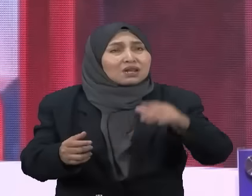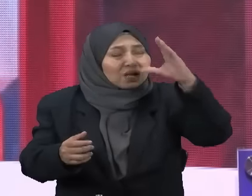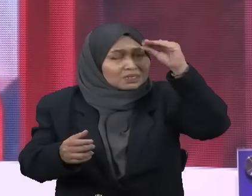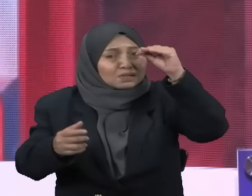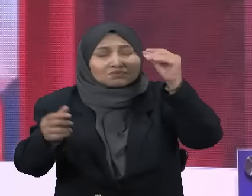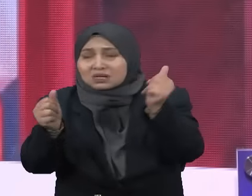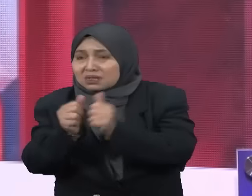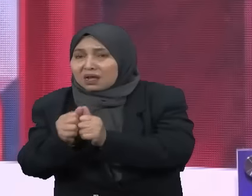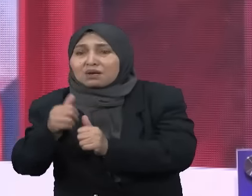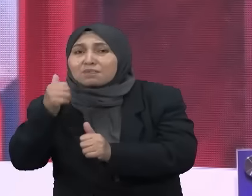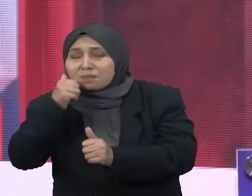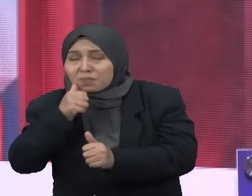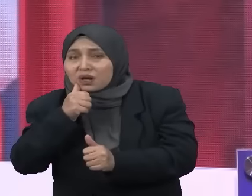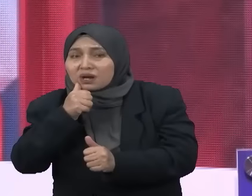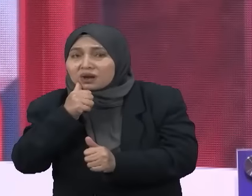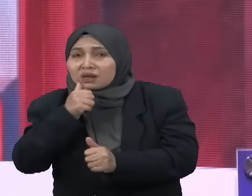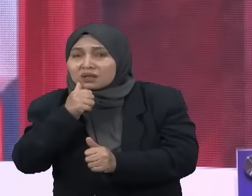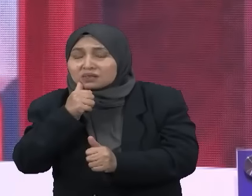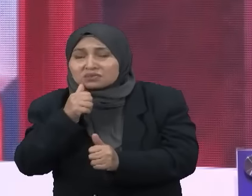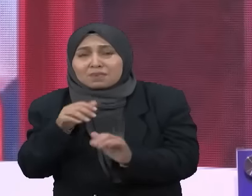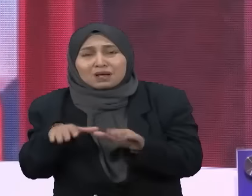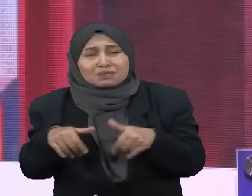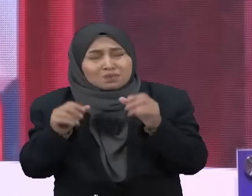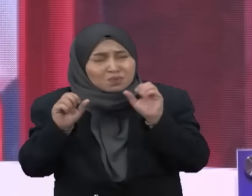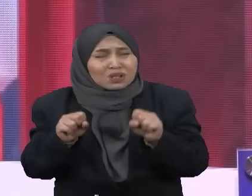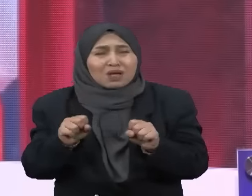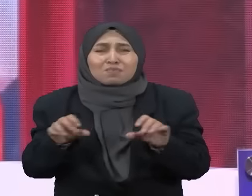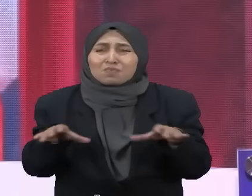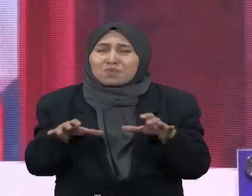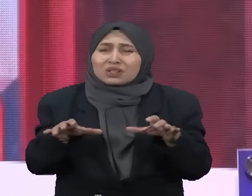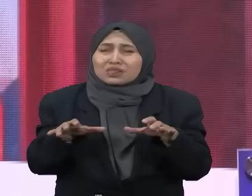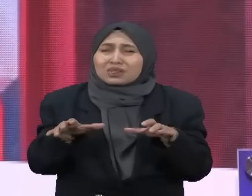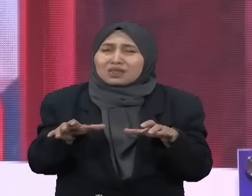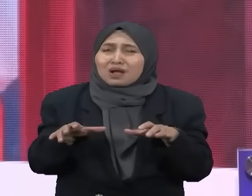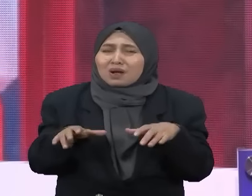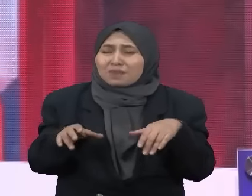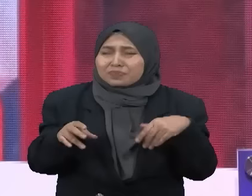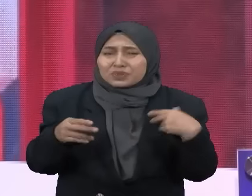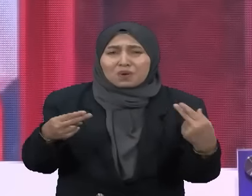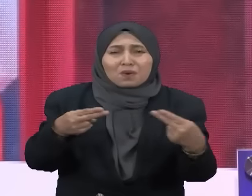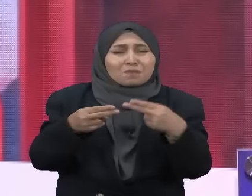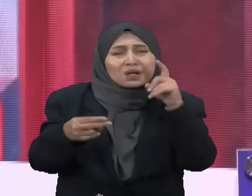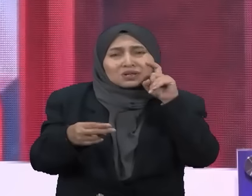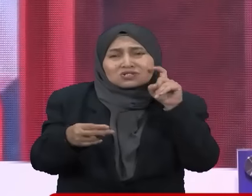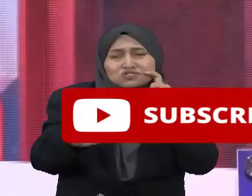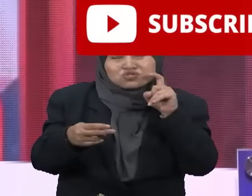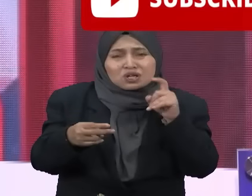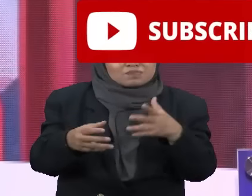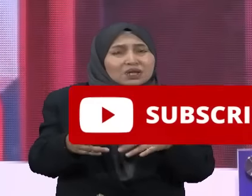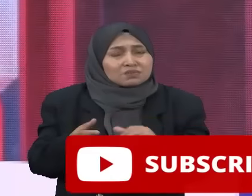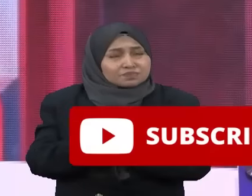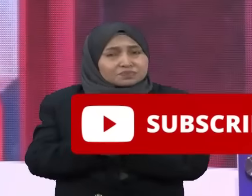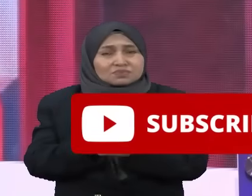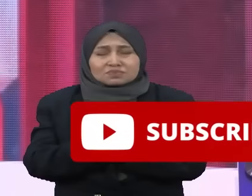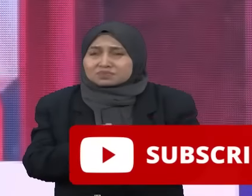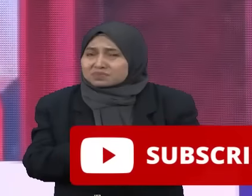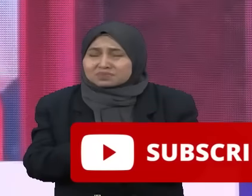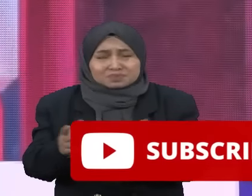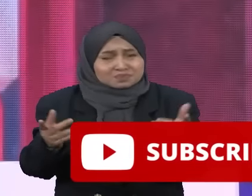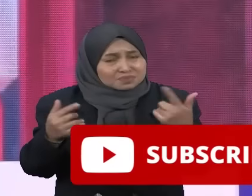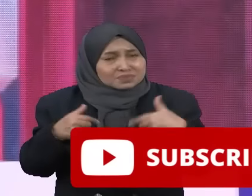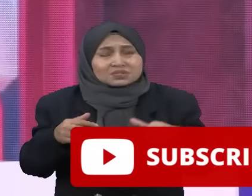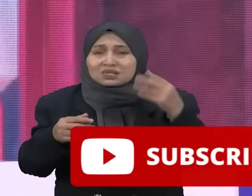sepatutnya fitrahnya kepada perempuan. Bagaimana kamu boleh tergamak untuk nak buat? Innakum lataatuna rijala shahwatan min dunin nisa. Kamu mendatangi